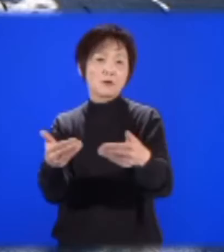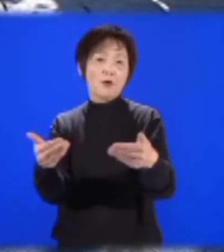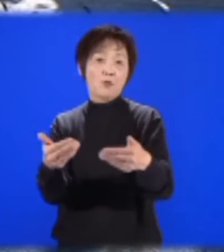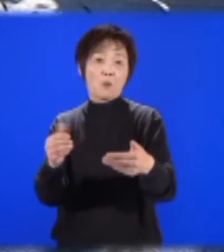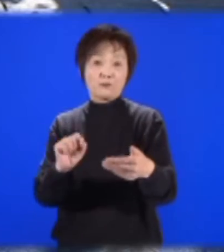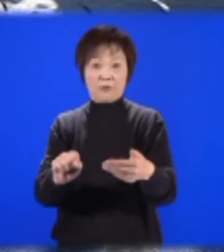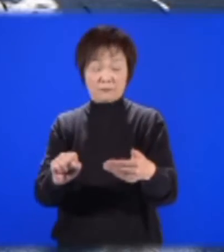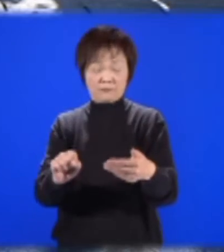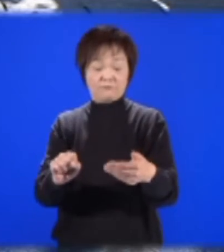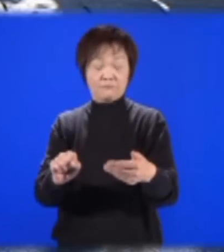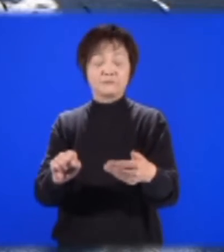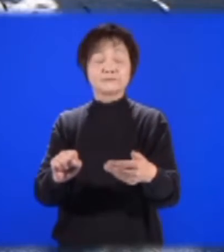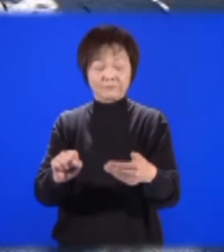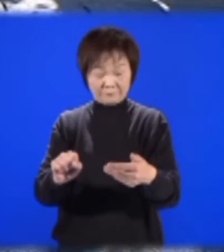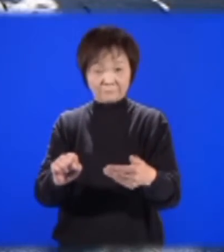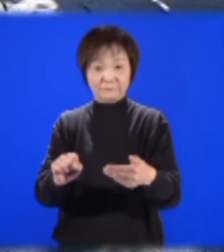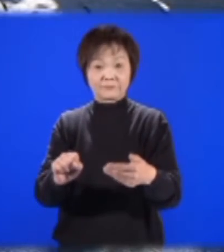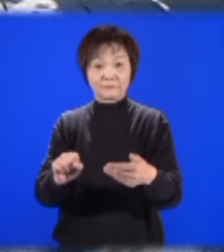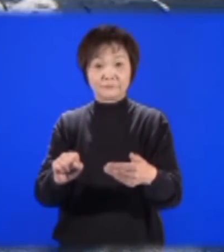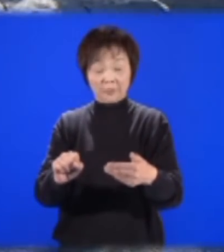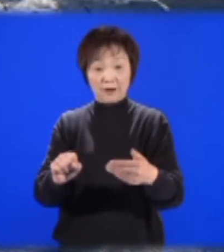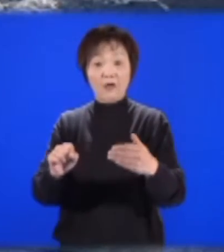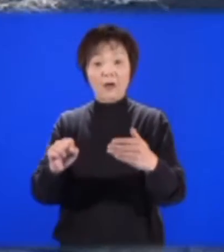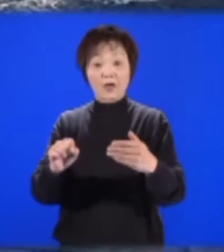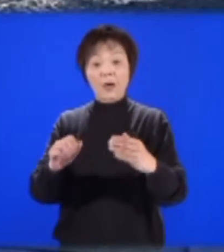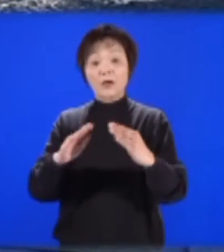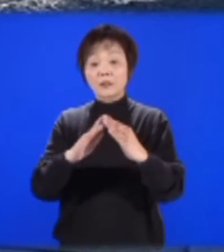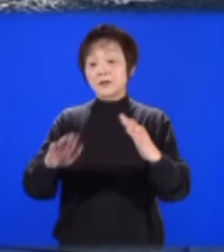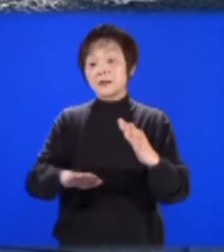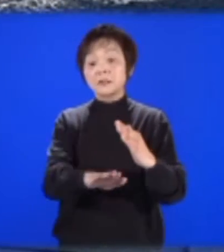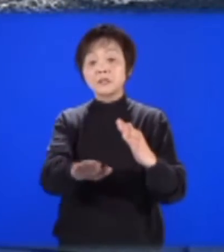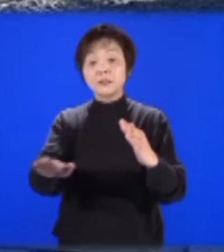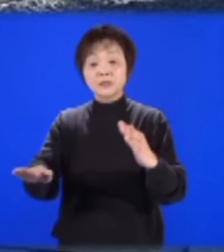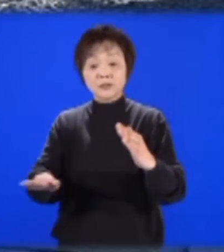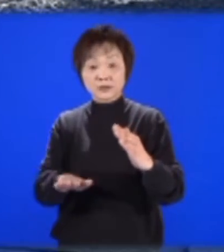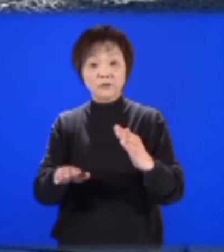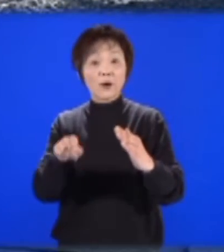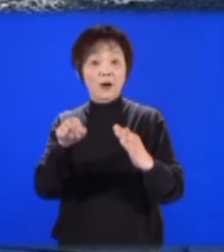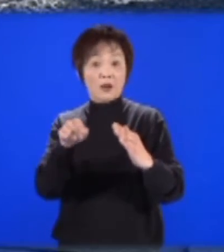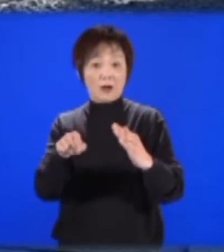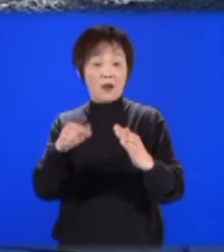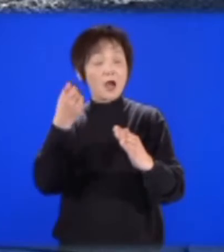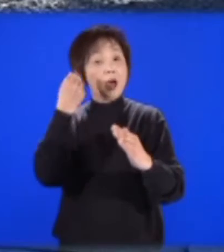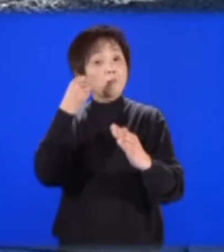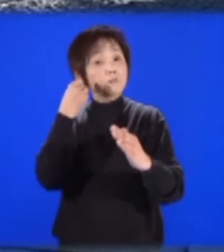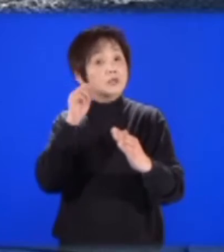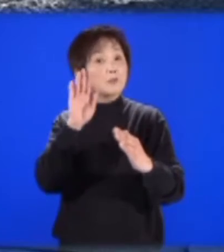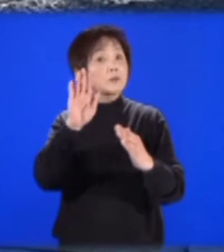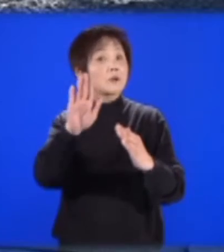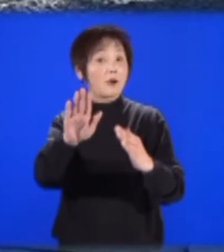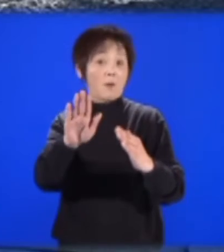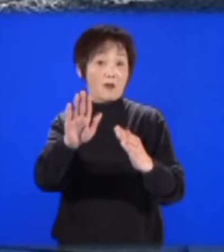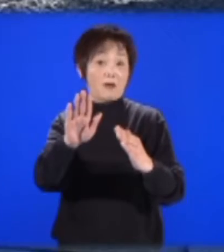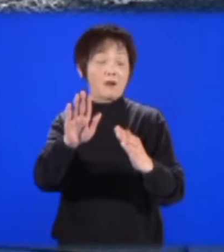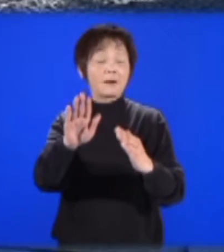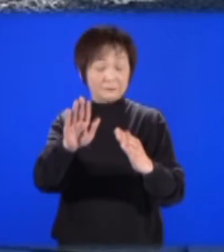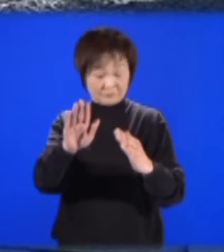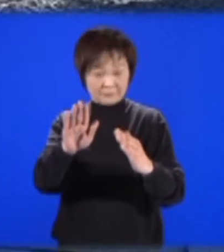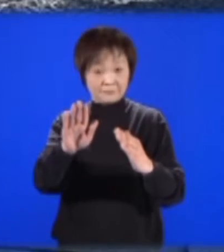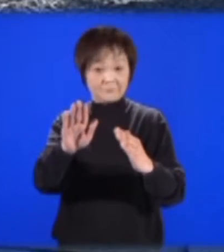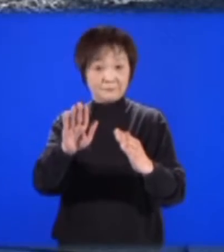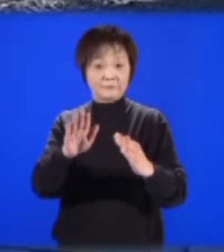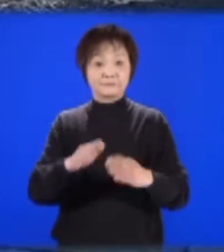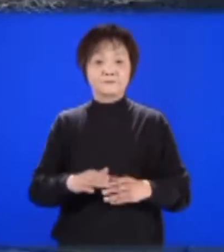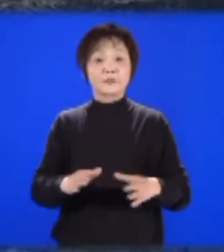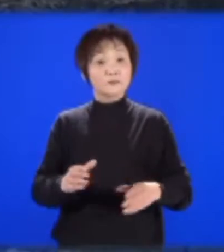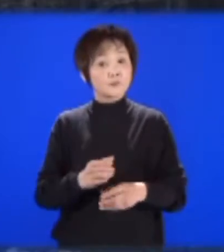庭で農作業をするという、そういうスペースがいるんですけれども、その農作業をするスペースというのはだいたい家の南側の、前に